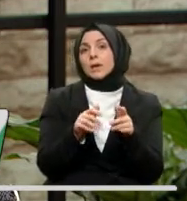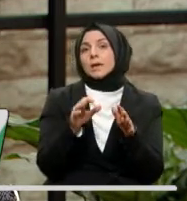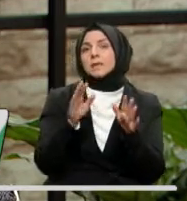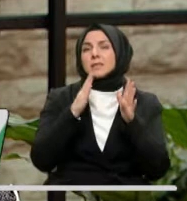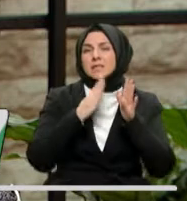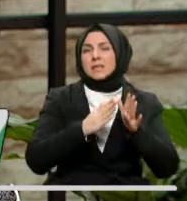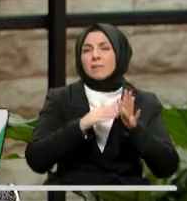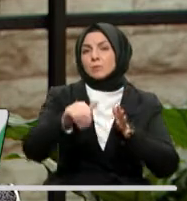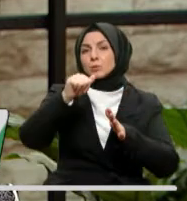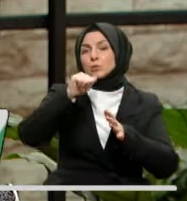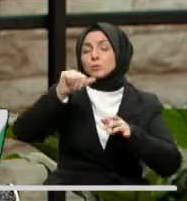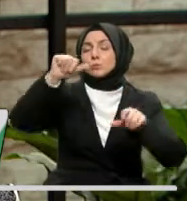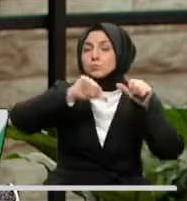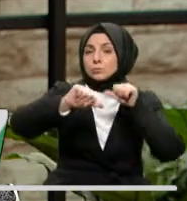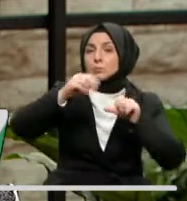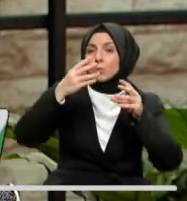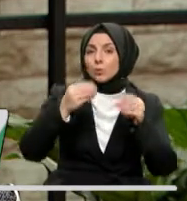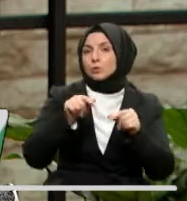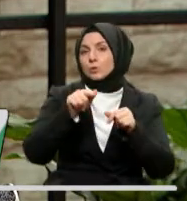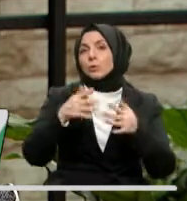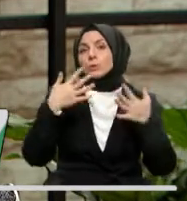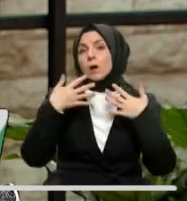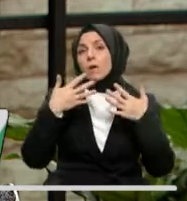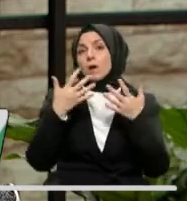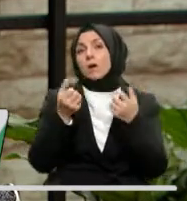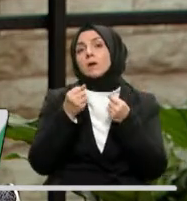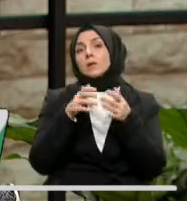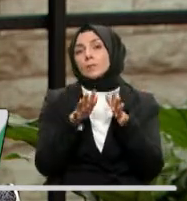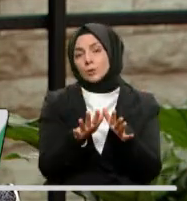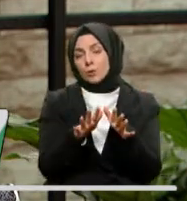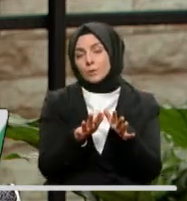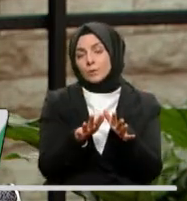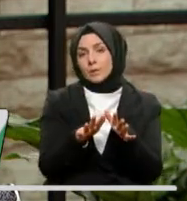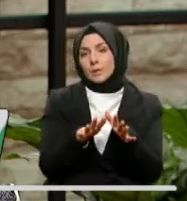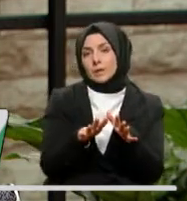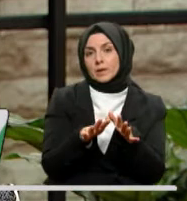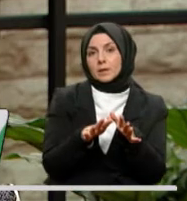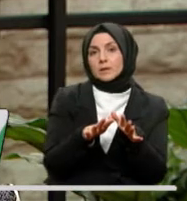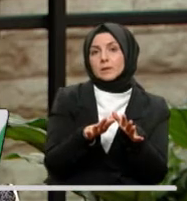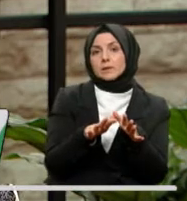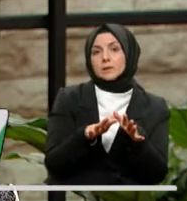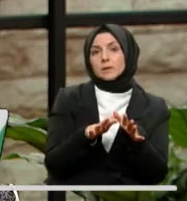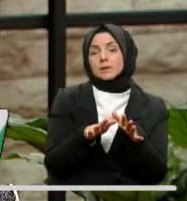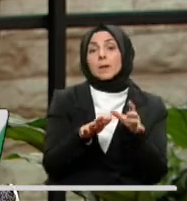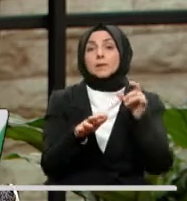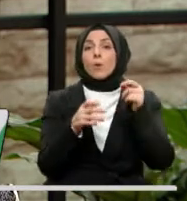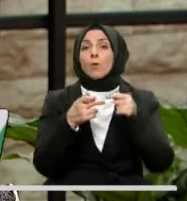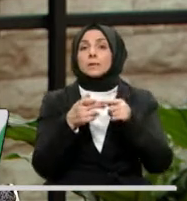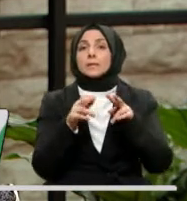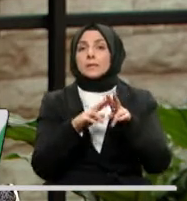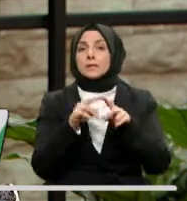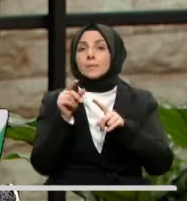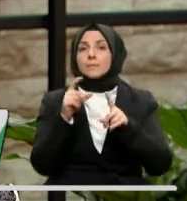dolduruyorsunuz sonra bunun altında bakıyorsunuz Evet Ne duruyorsunuz altta biriktiriyorsunuz suyu kesinlikle yanlış Orkide suladığını zaman